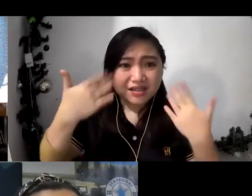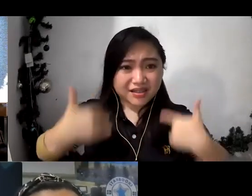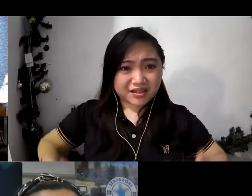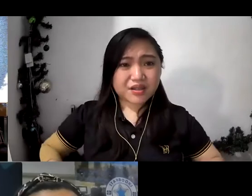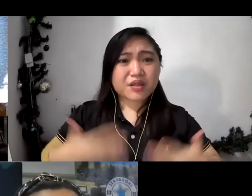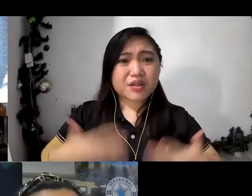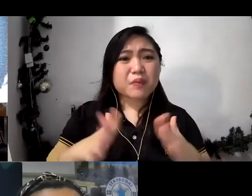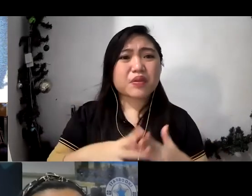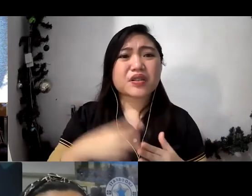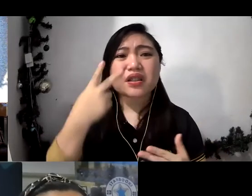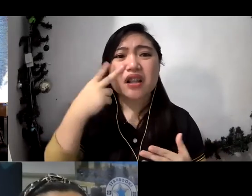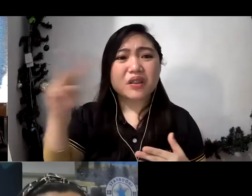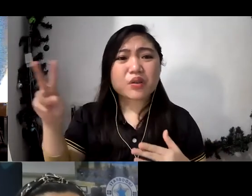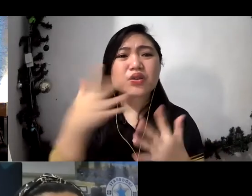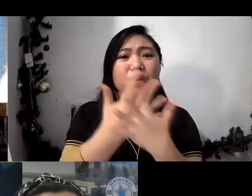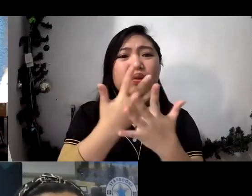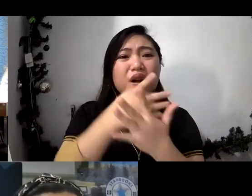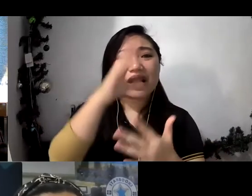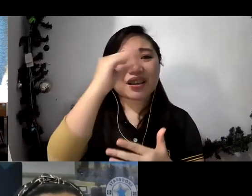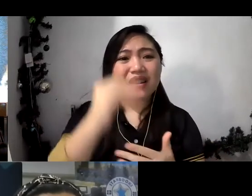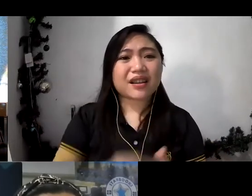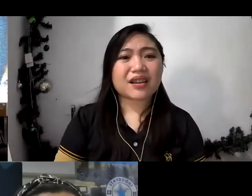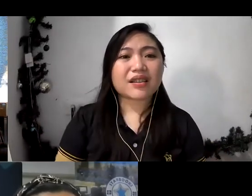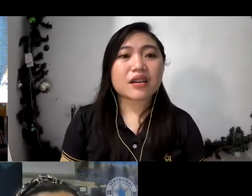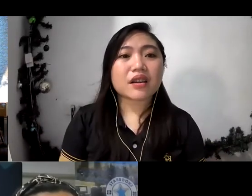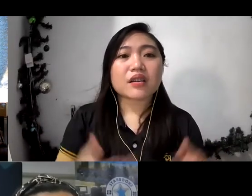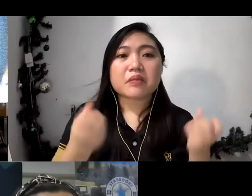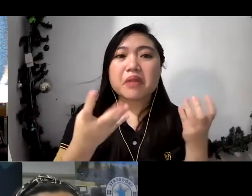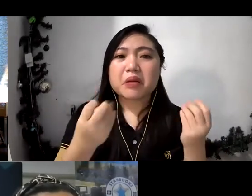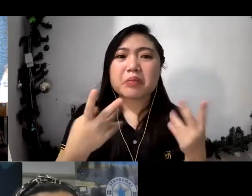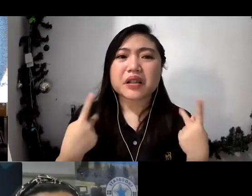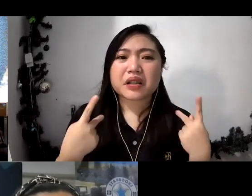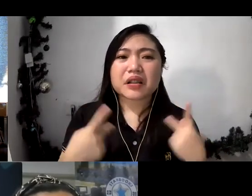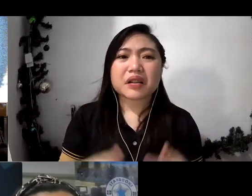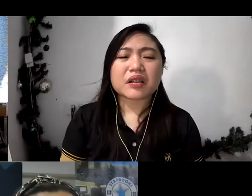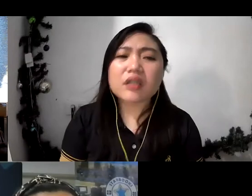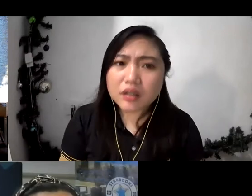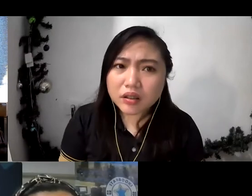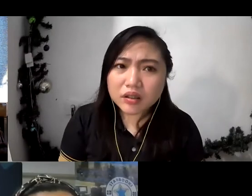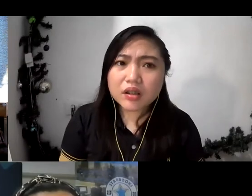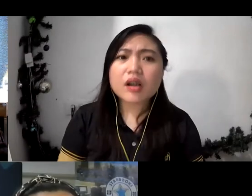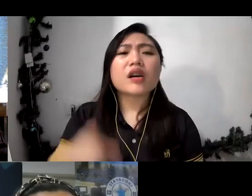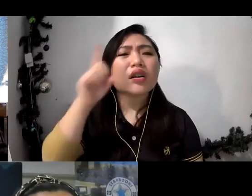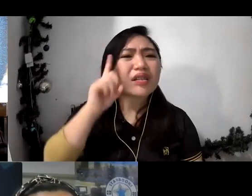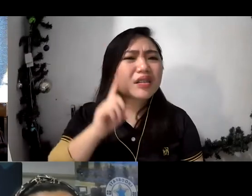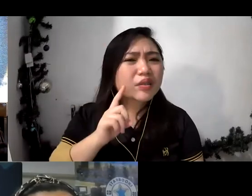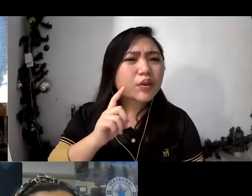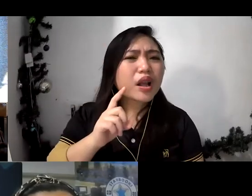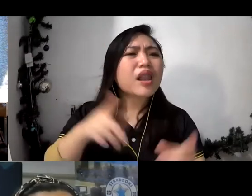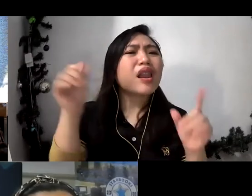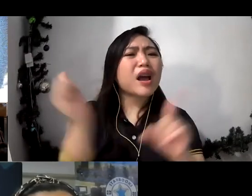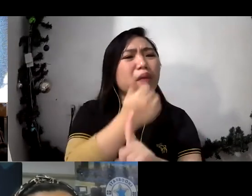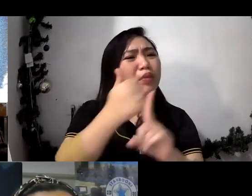kulungan ng lalaki, no, at sa kulungan ng lalaki madalas din po nangyayari yung ano, di ba, may mga sexual ano abuses din